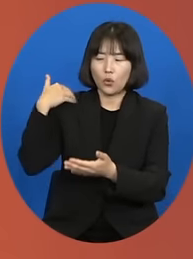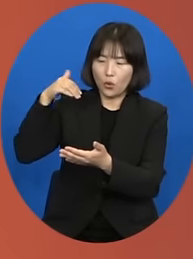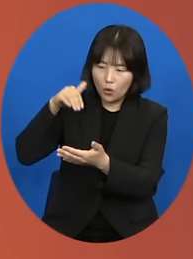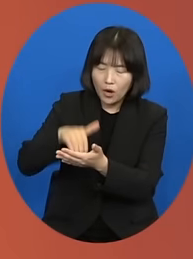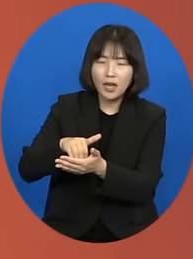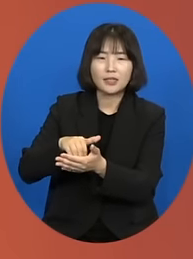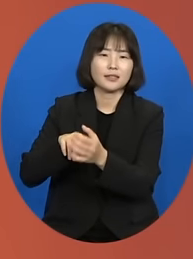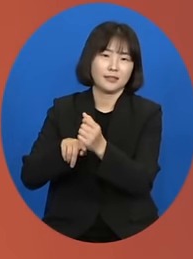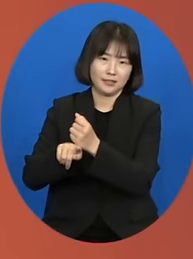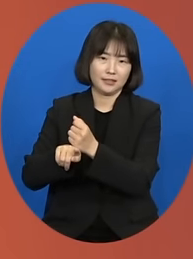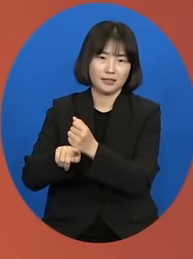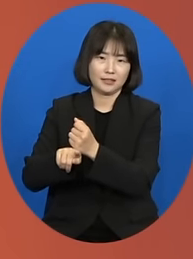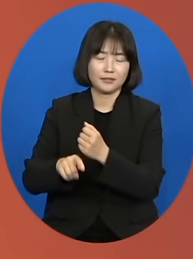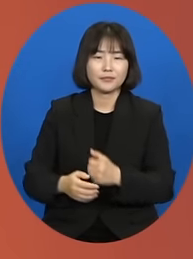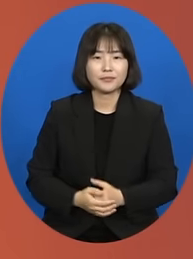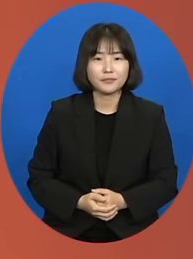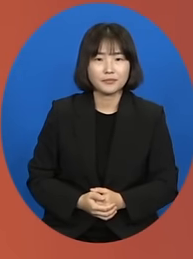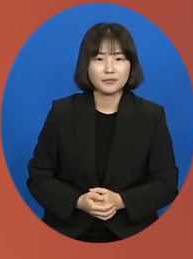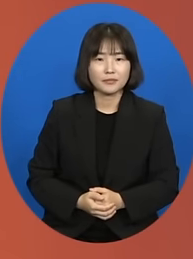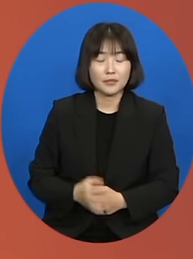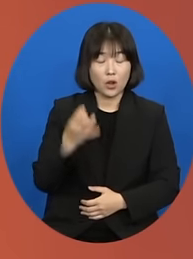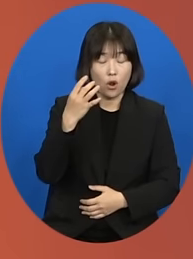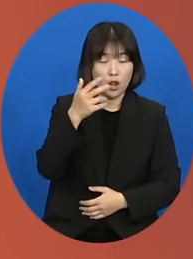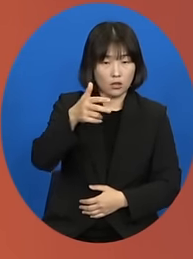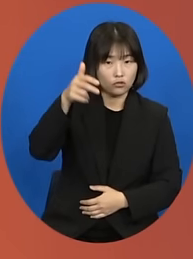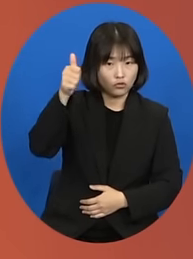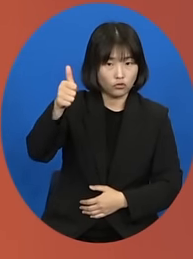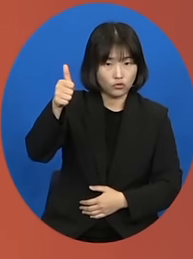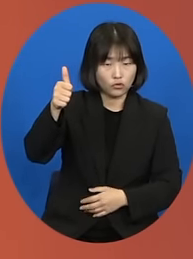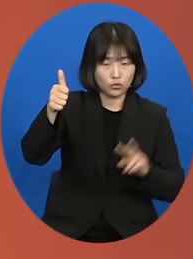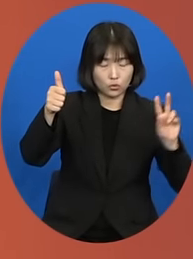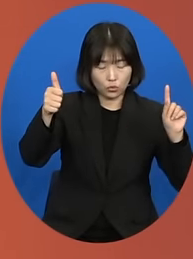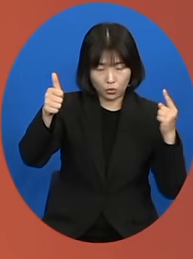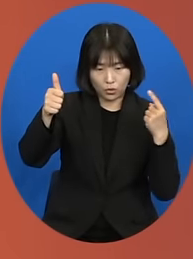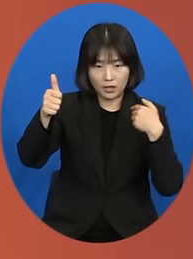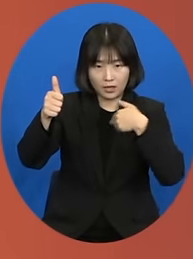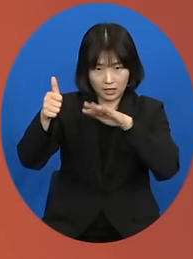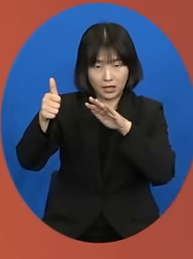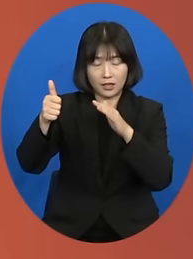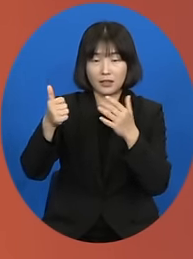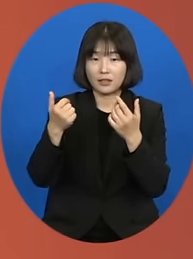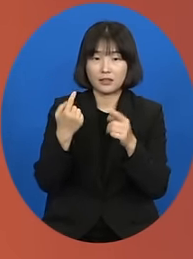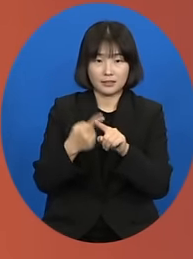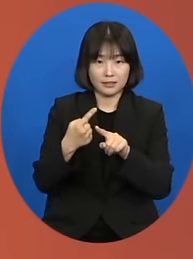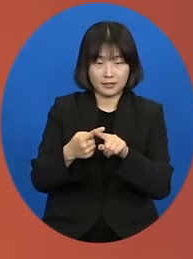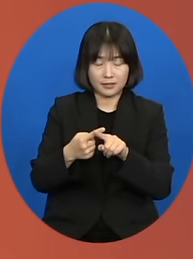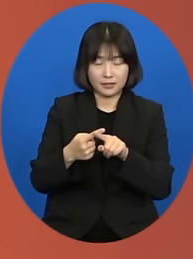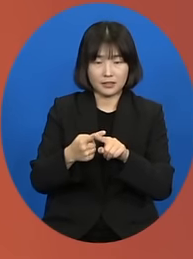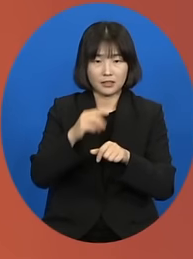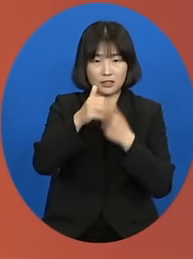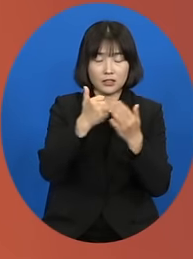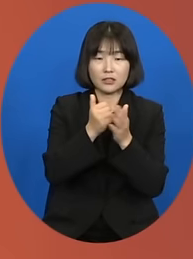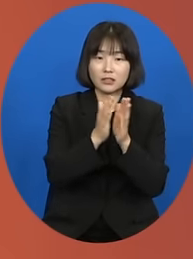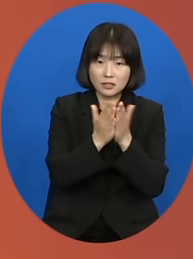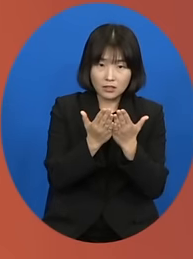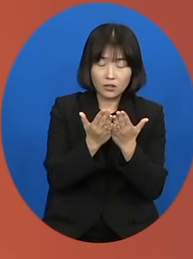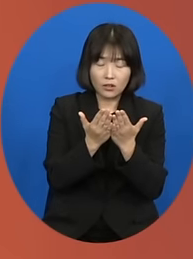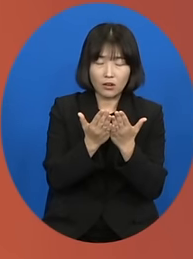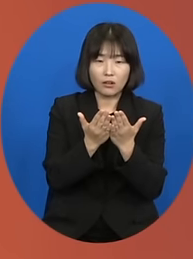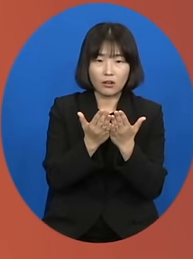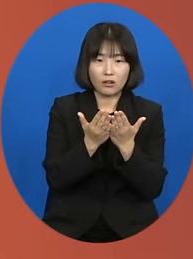말씀하고 있는 것입니다. 원래의 주인에게로 돌아간 거죠. 성경, 우리가 가지고 있는 모든 성경은 바로 이런